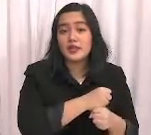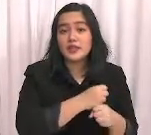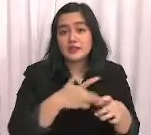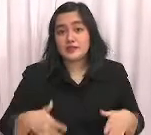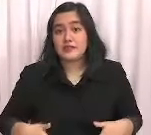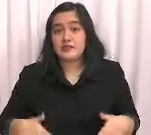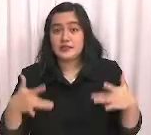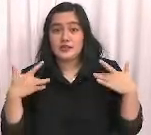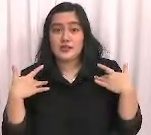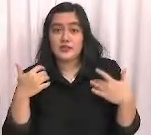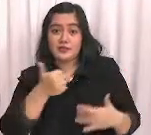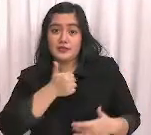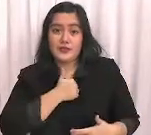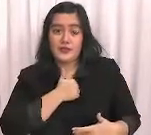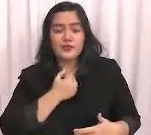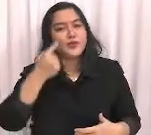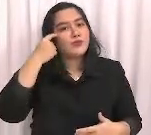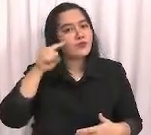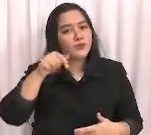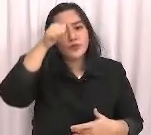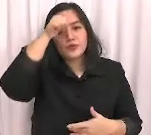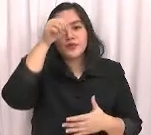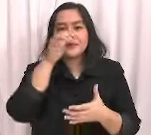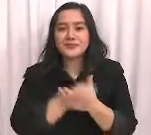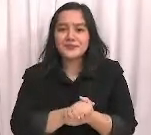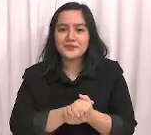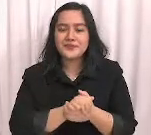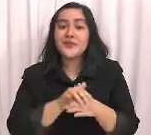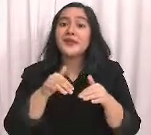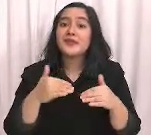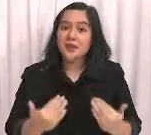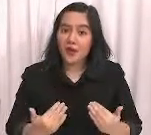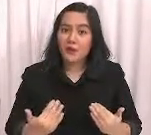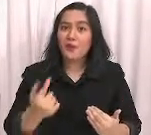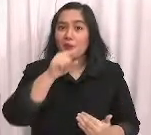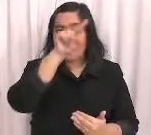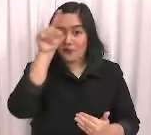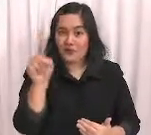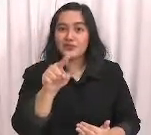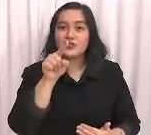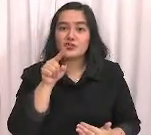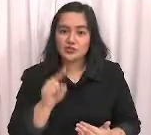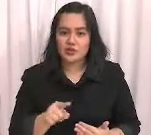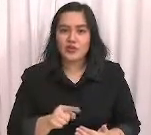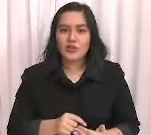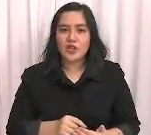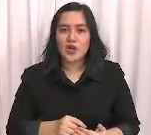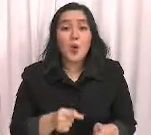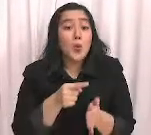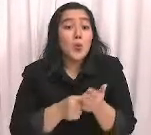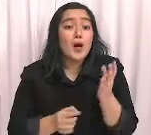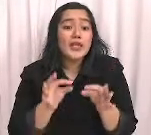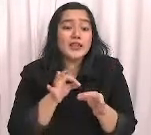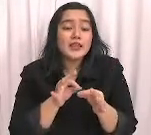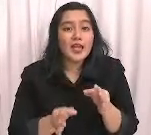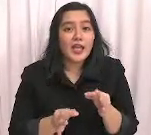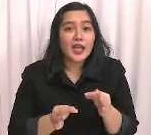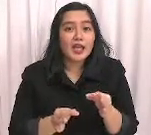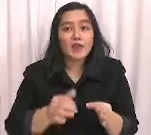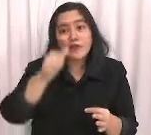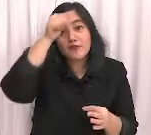Itinaya mo ang buhay mo para sa iyong asawa. Halimbawa ngayon, gumawa siya ng masama laban sa iyo. Anong gagawin